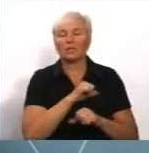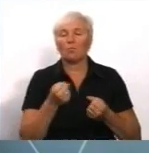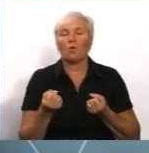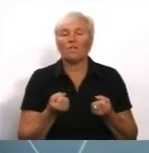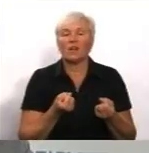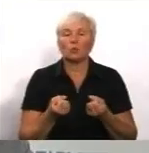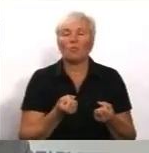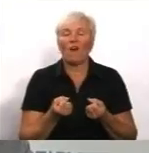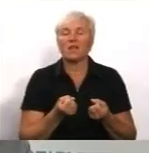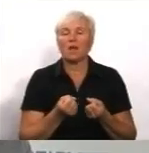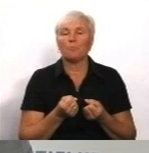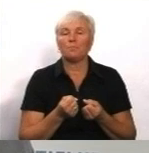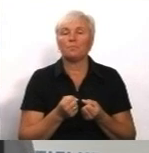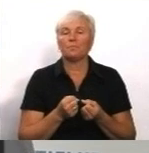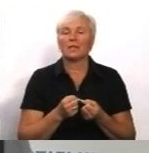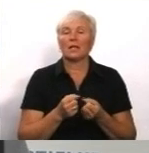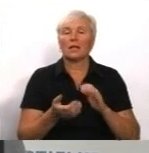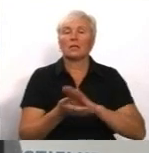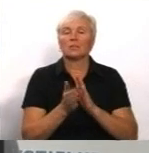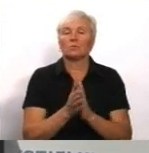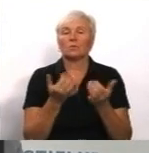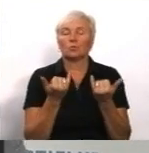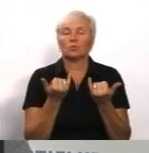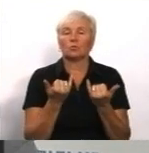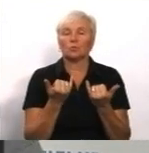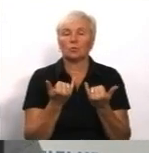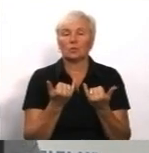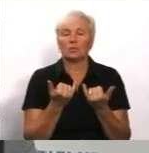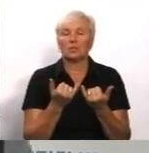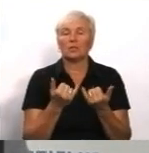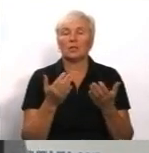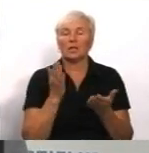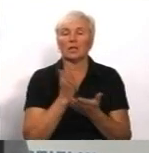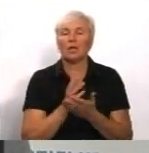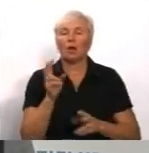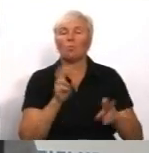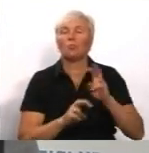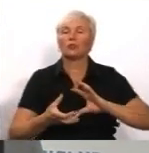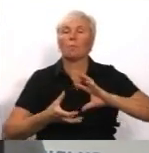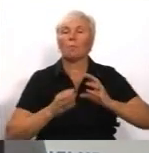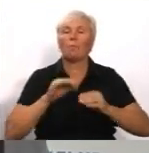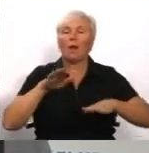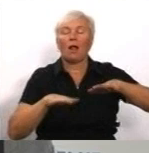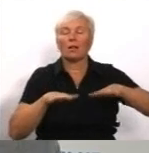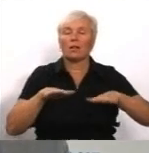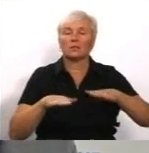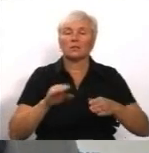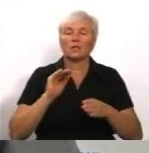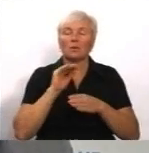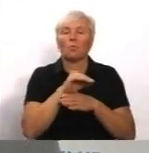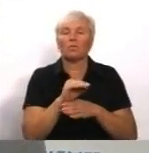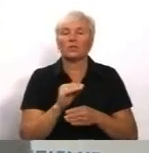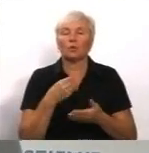так. Станом на сьогодні великою проблемою для громад є пошук балансу між наповненням бюджету і збереженням